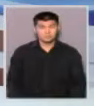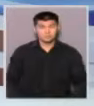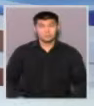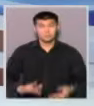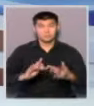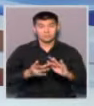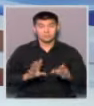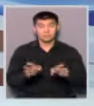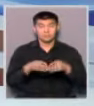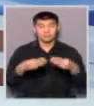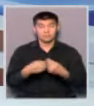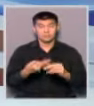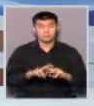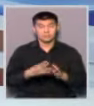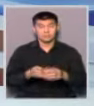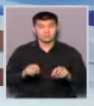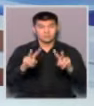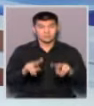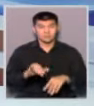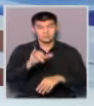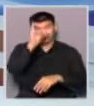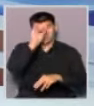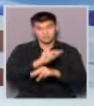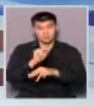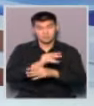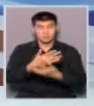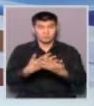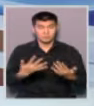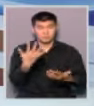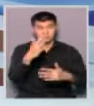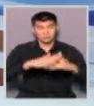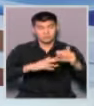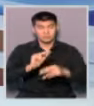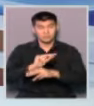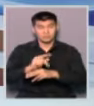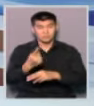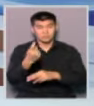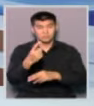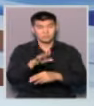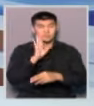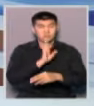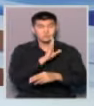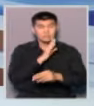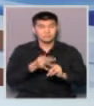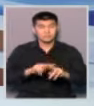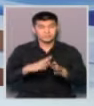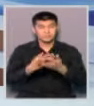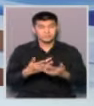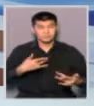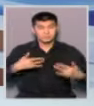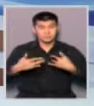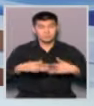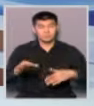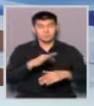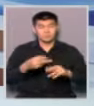Әлеуметтік аз қамтылған аналар арнайы курстан өтті. Бес түрлі мамандық бойынша білім алған 100-ден аса қыз-келіншекке салтанатты түрде